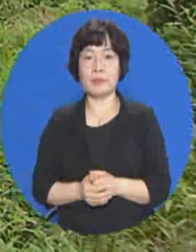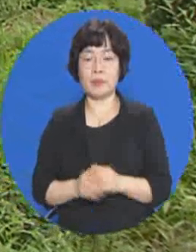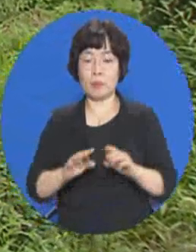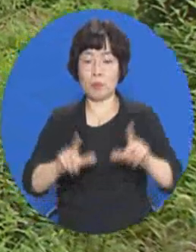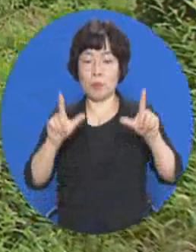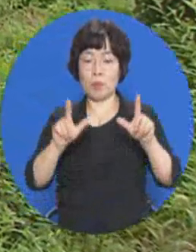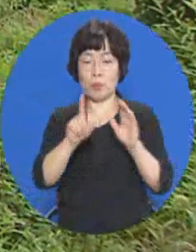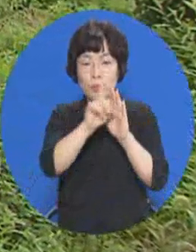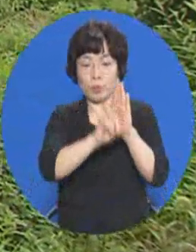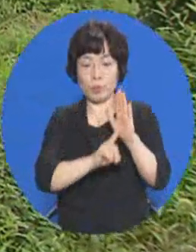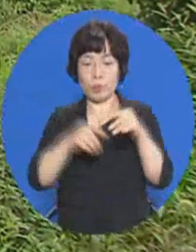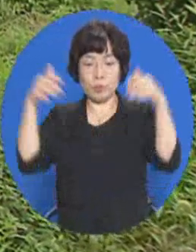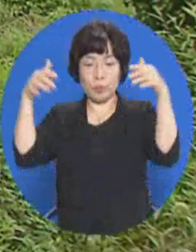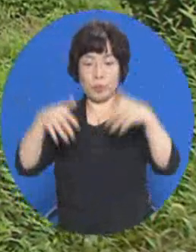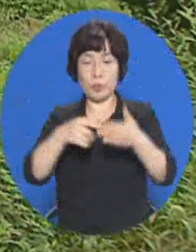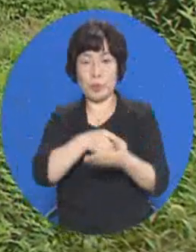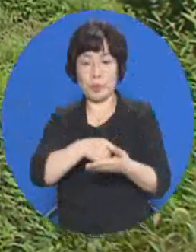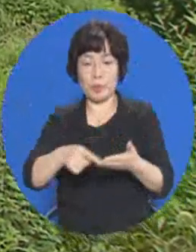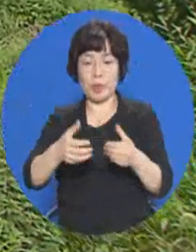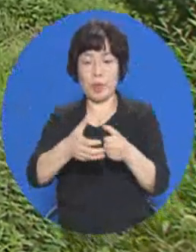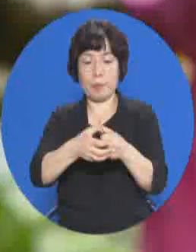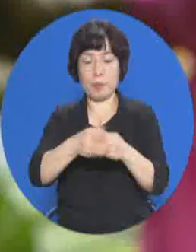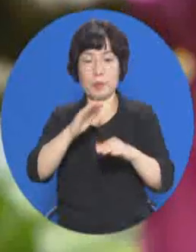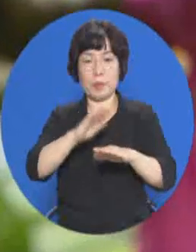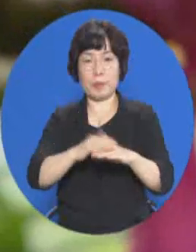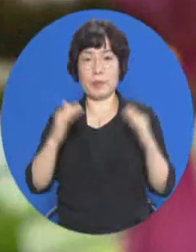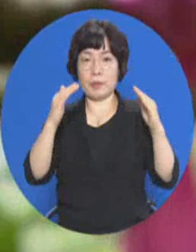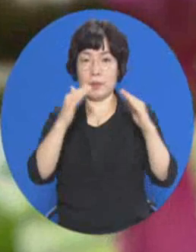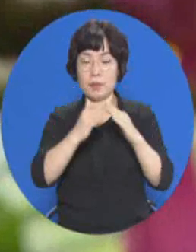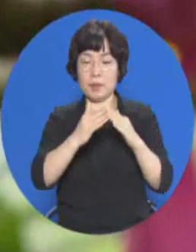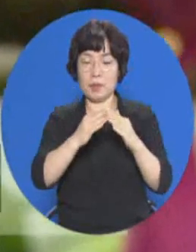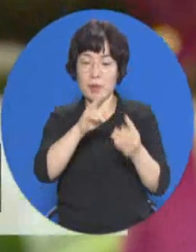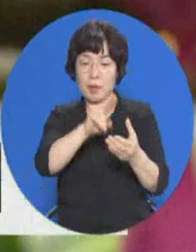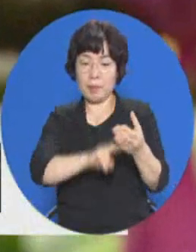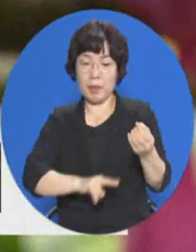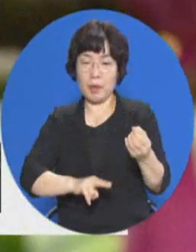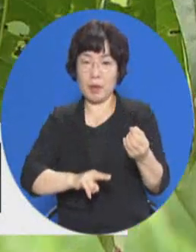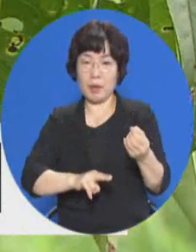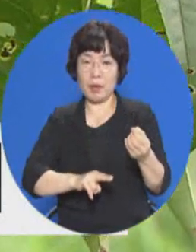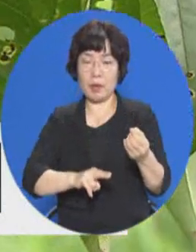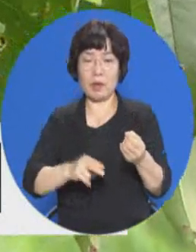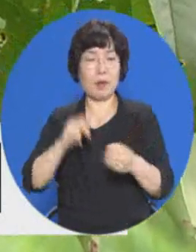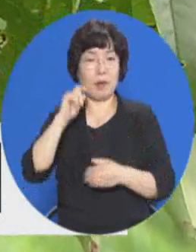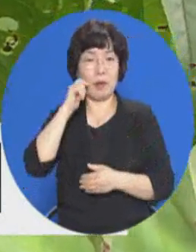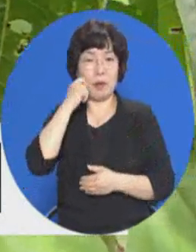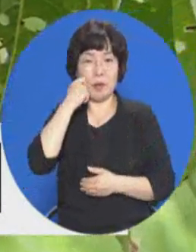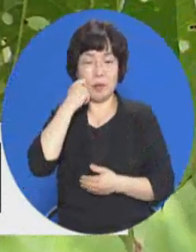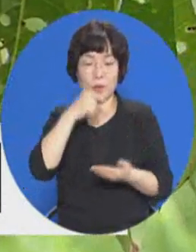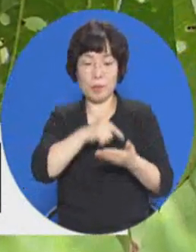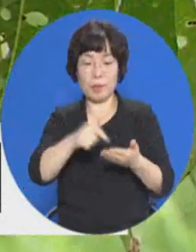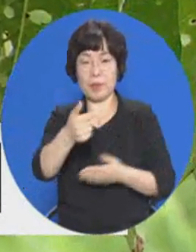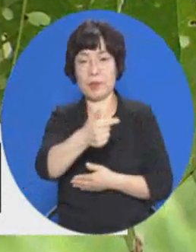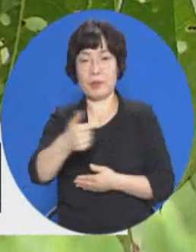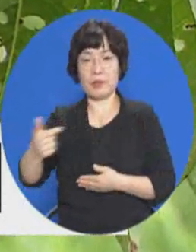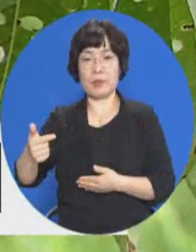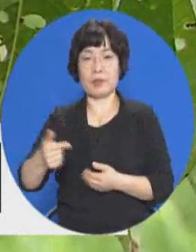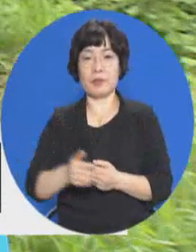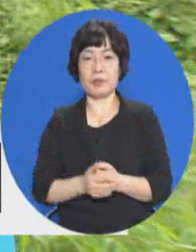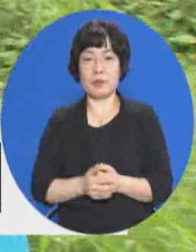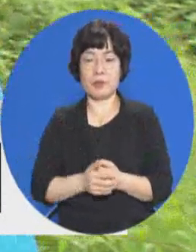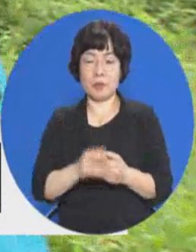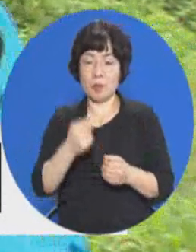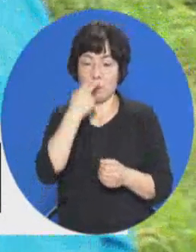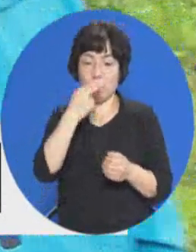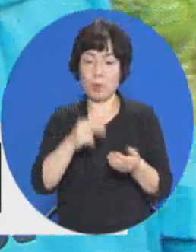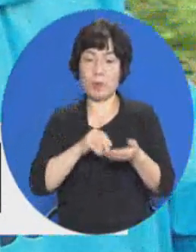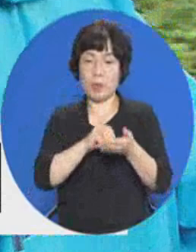올해 냉해와 호우 피해를 본 한 복숭아 농가. 상품이 될 만한 과실이 없다시피 할 정도로 피해가 막심하지만